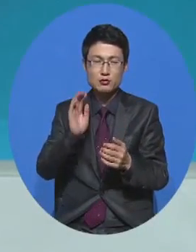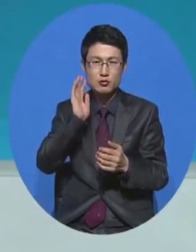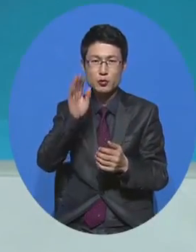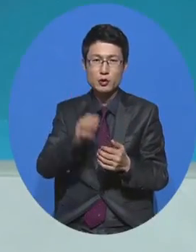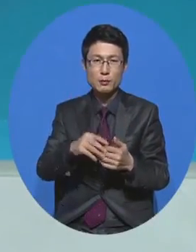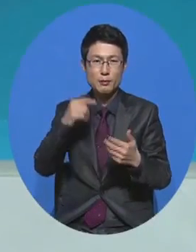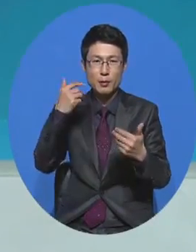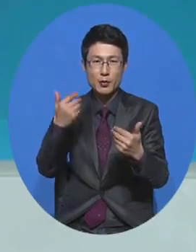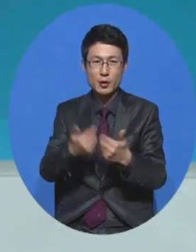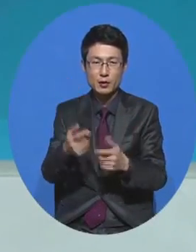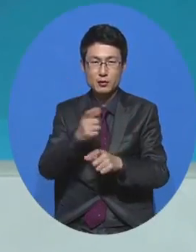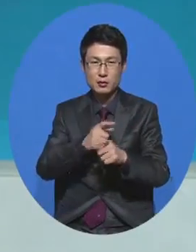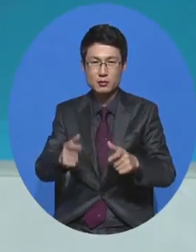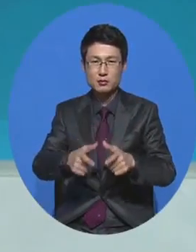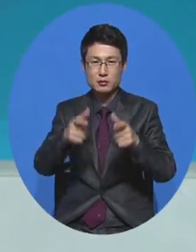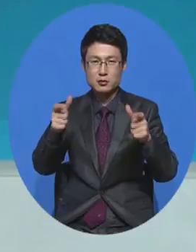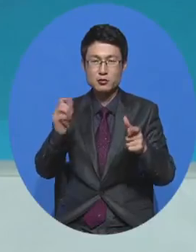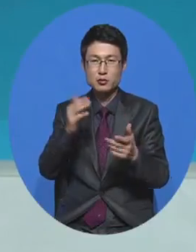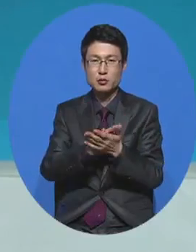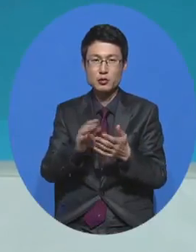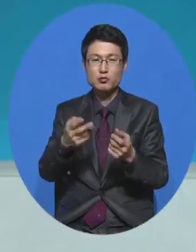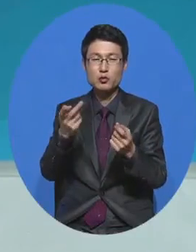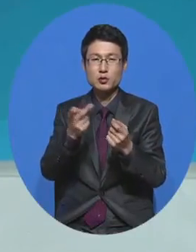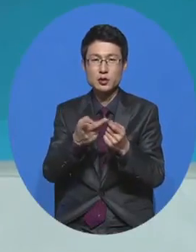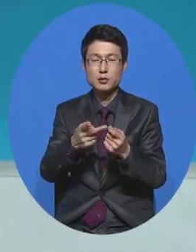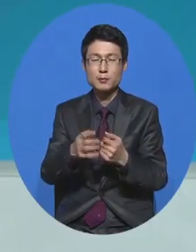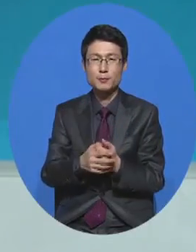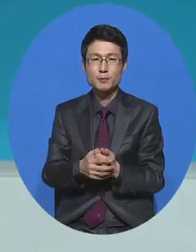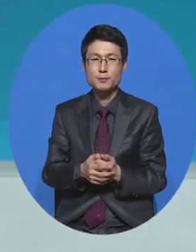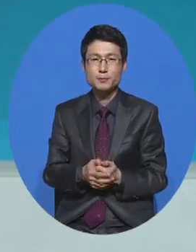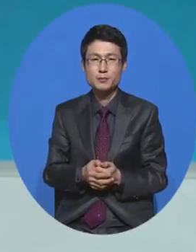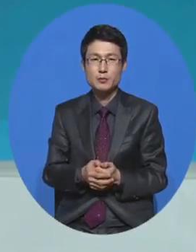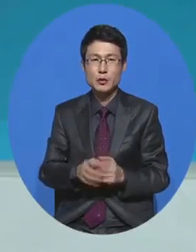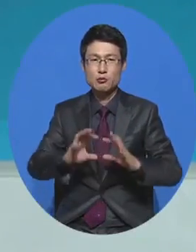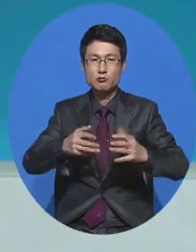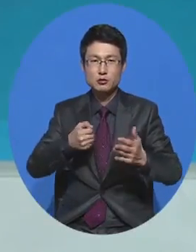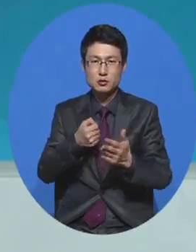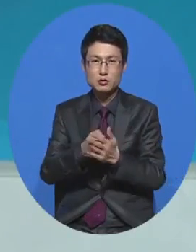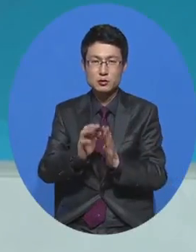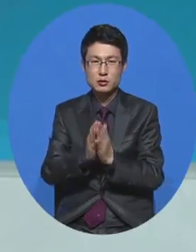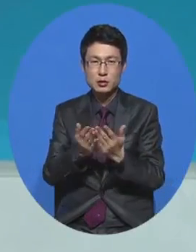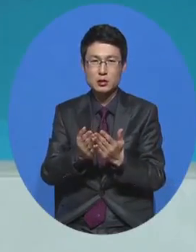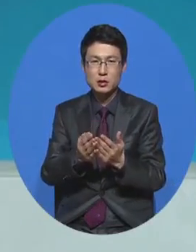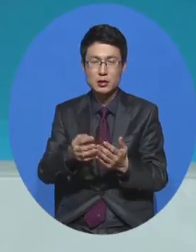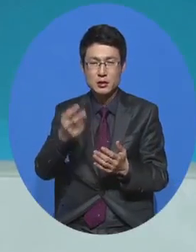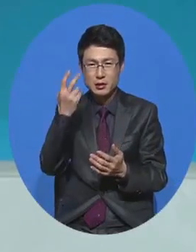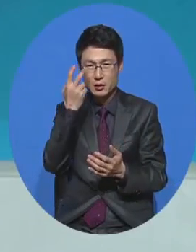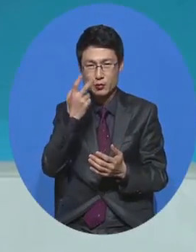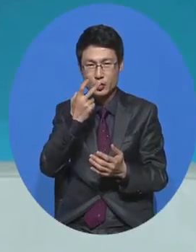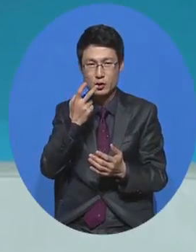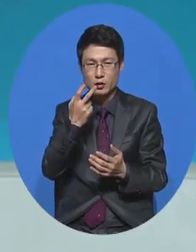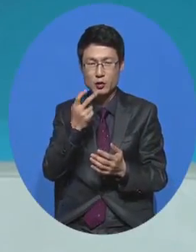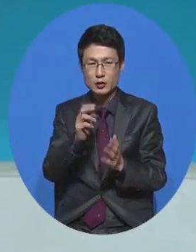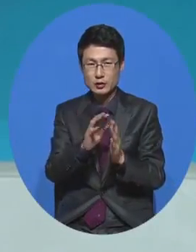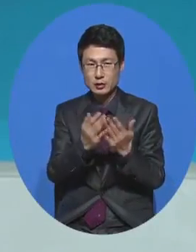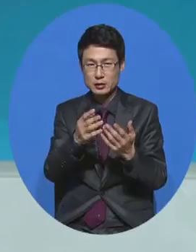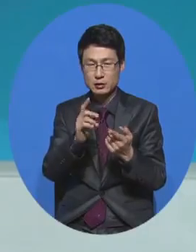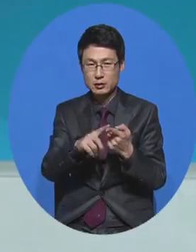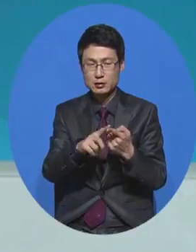반대 같은데 일어났던 것이 이 두 번째로는 국정 족 것을 현장 금 토 법원을